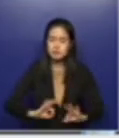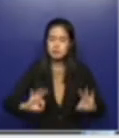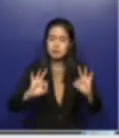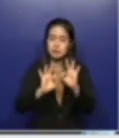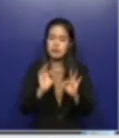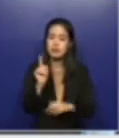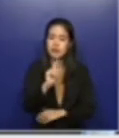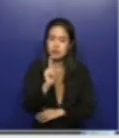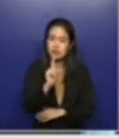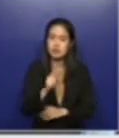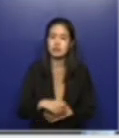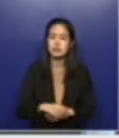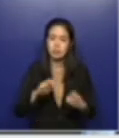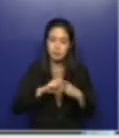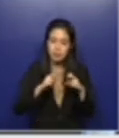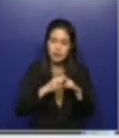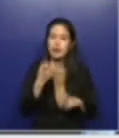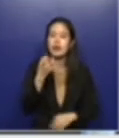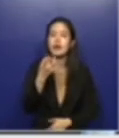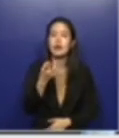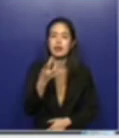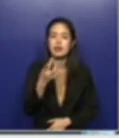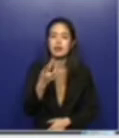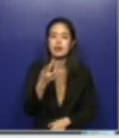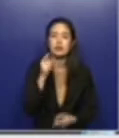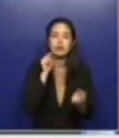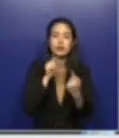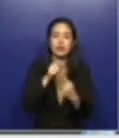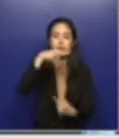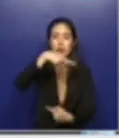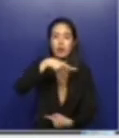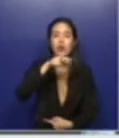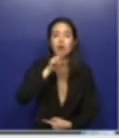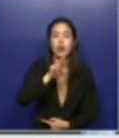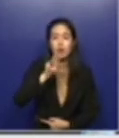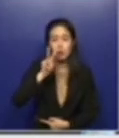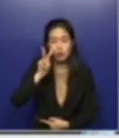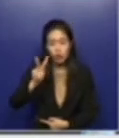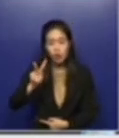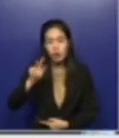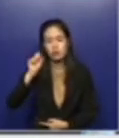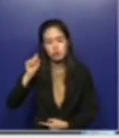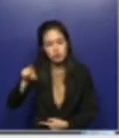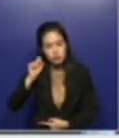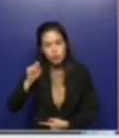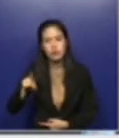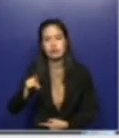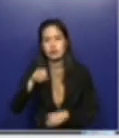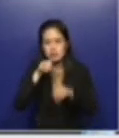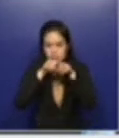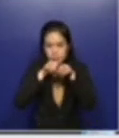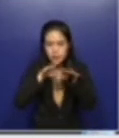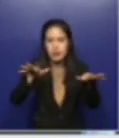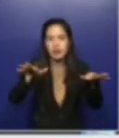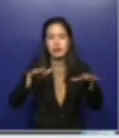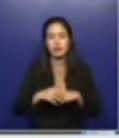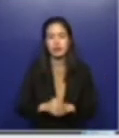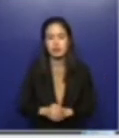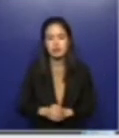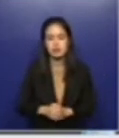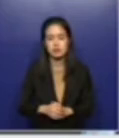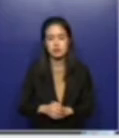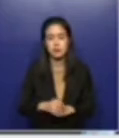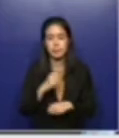คือพ.ร.ก.ฉุกเฉินครับการประกาศสถานการณ์ฉุกเฉินตามพระราชบัญญัติบริหารงานฉุ